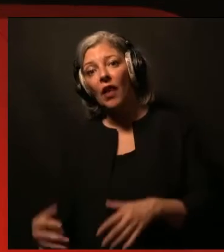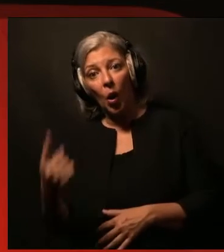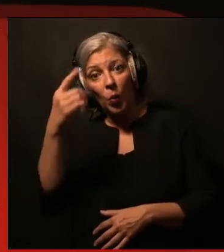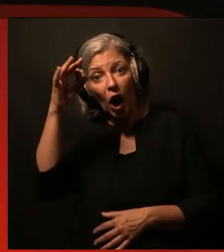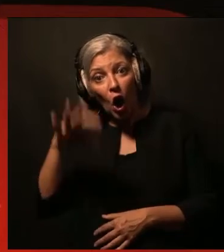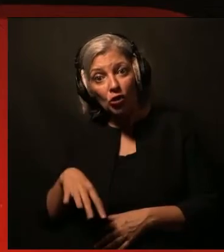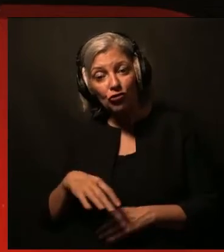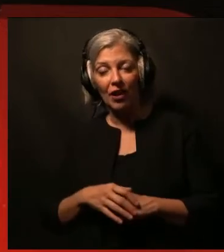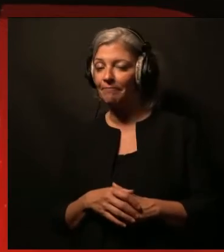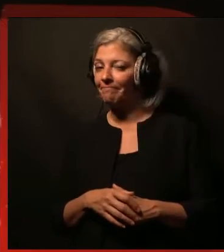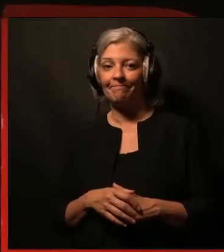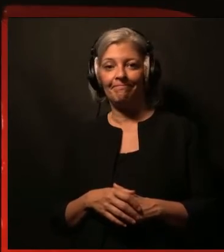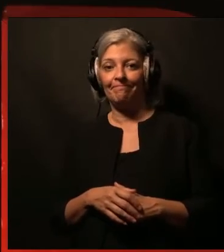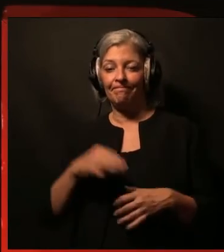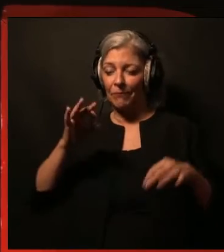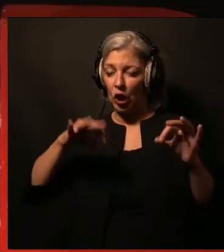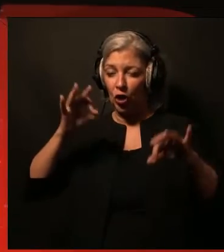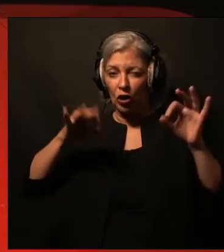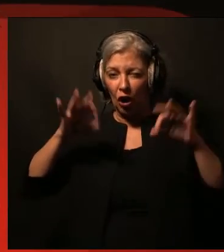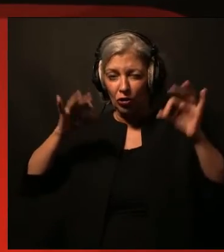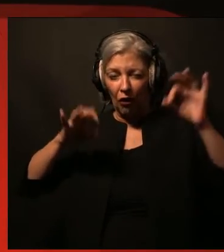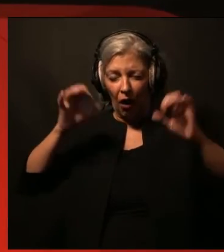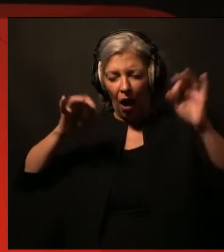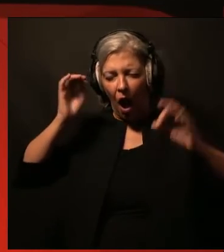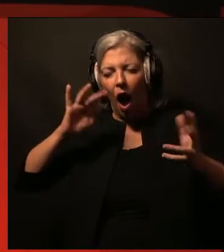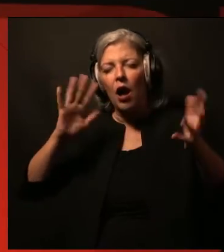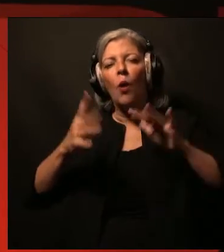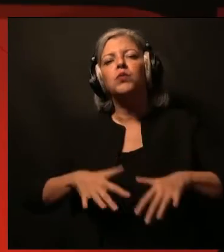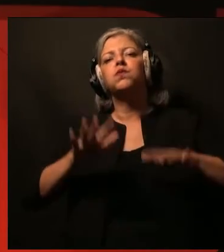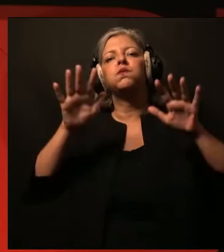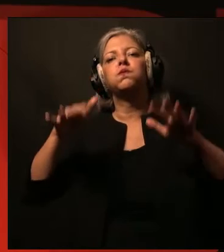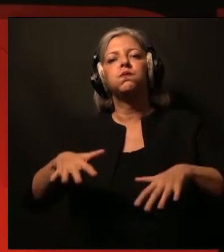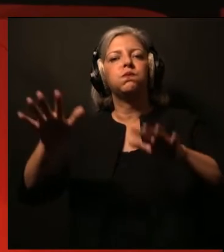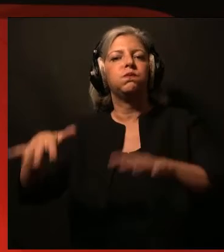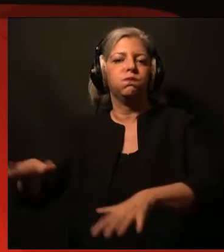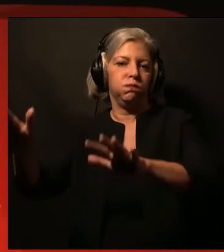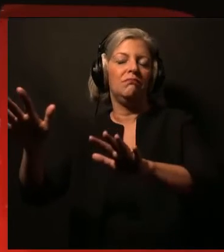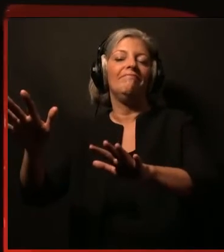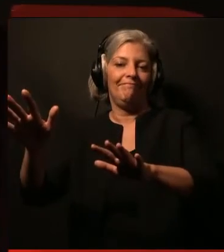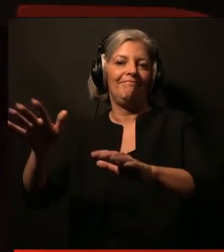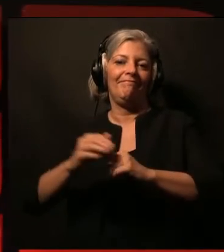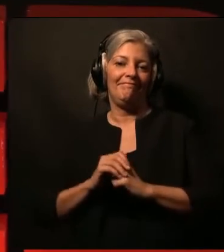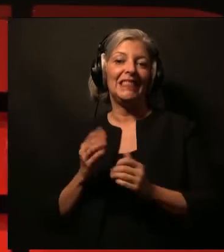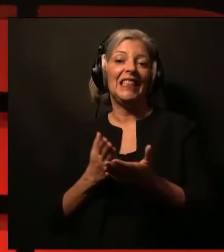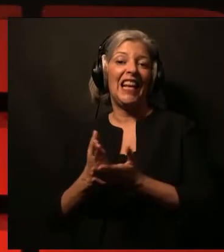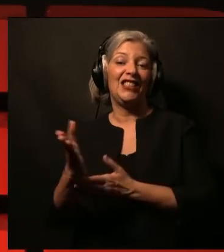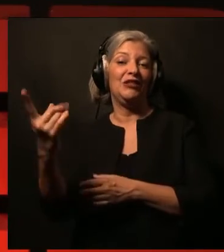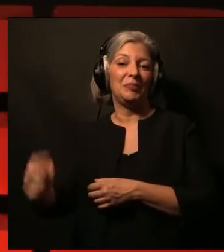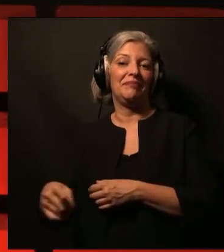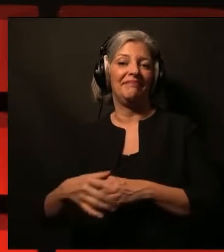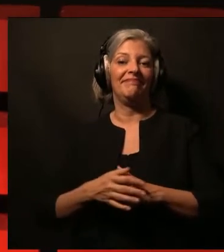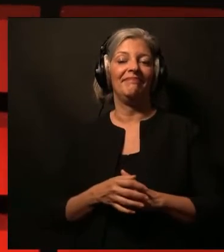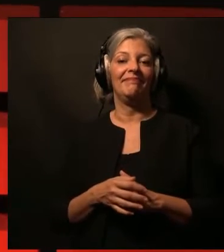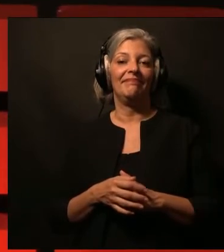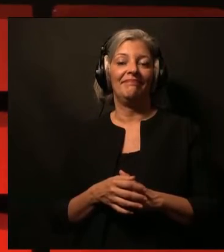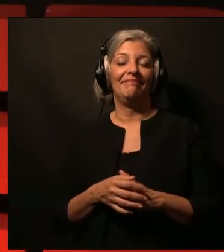spinge ma da tante piccolissime gocce che si uniscono per spingere nella stessa direzione E